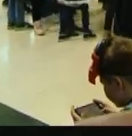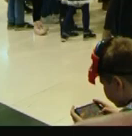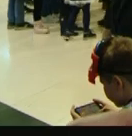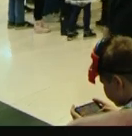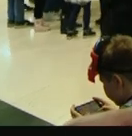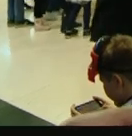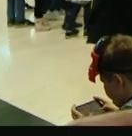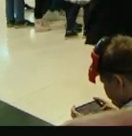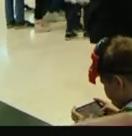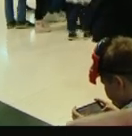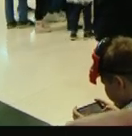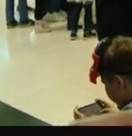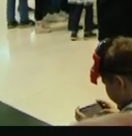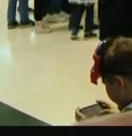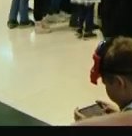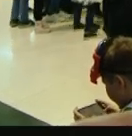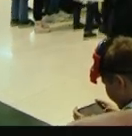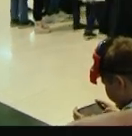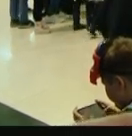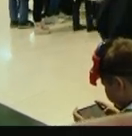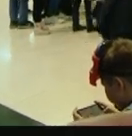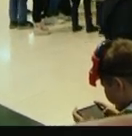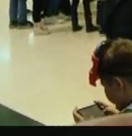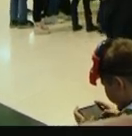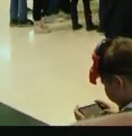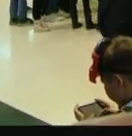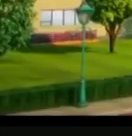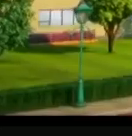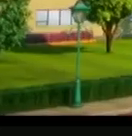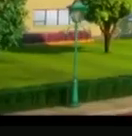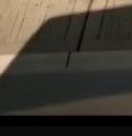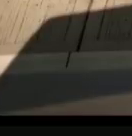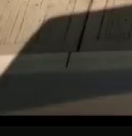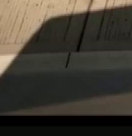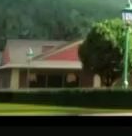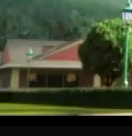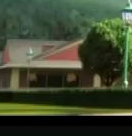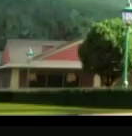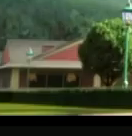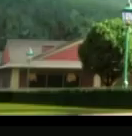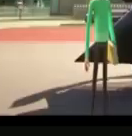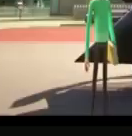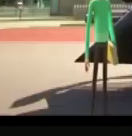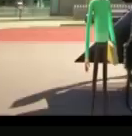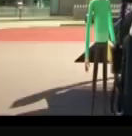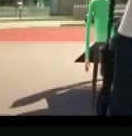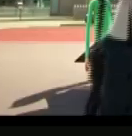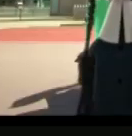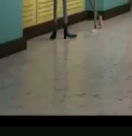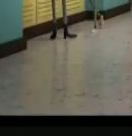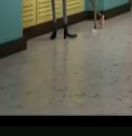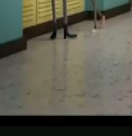интересны всякие новинки, появляются игровые вот всякие разные. Отвратительного дня в школе, дорогая! Не